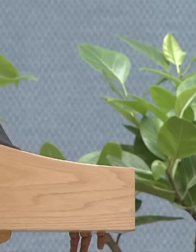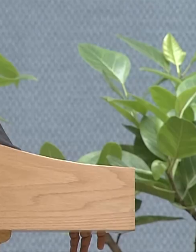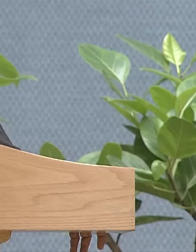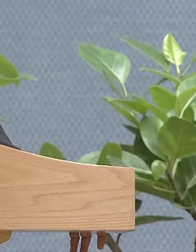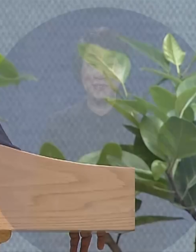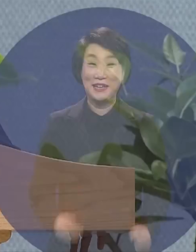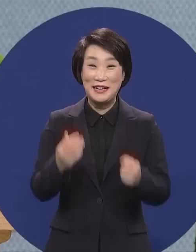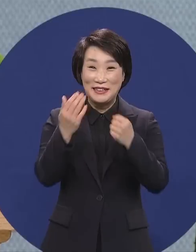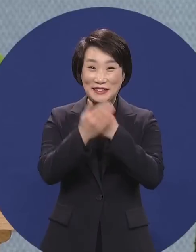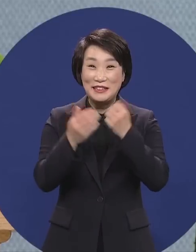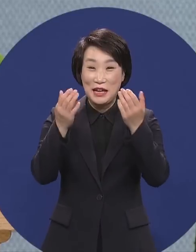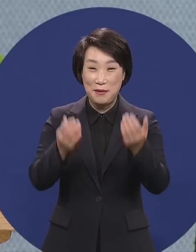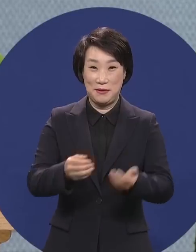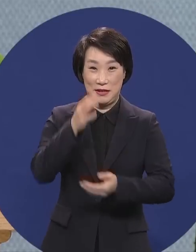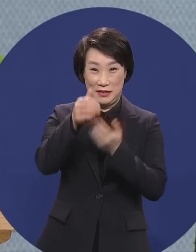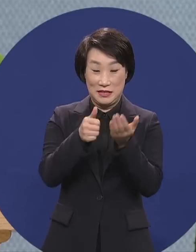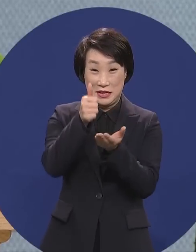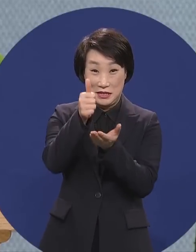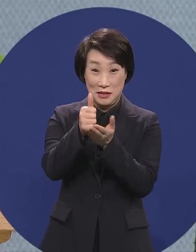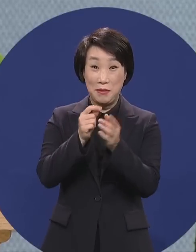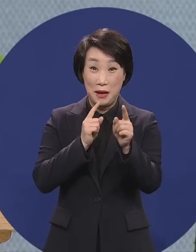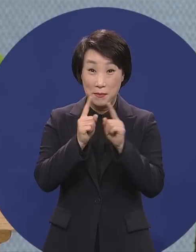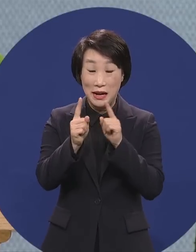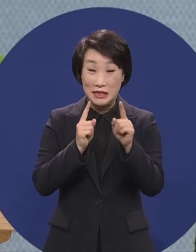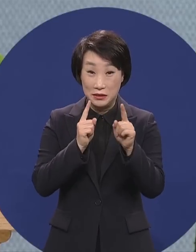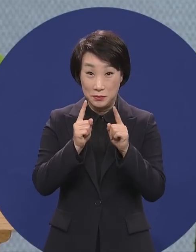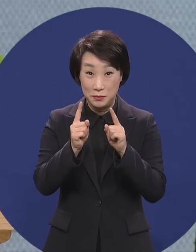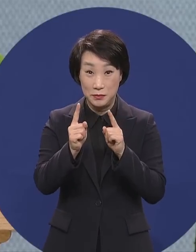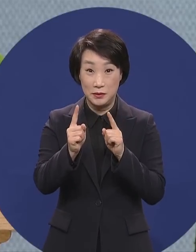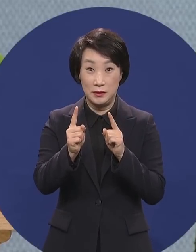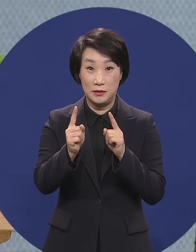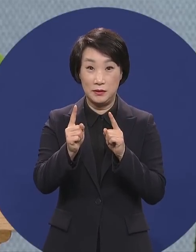은혜 받으실 하나님 말씀은